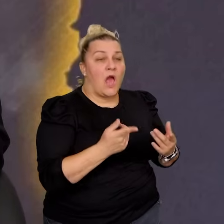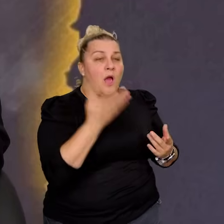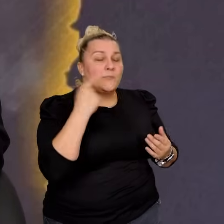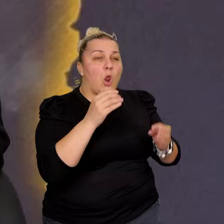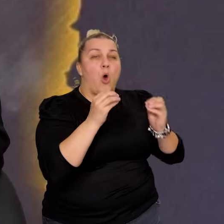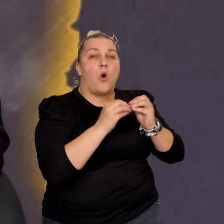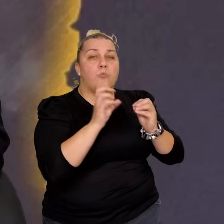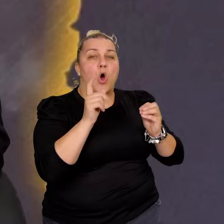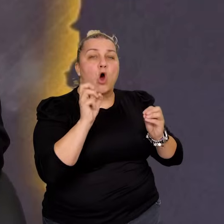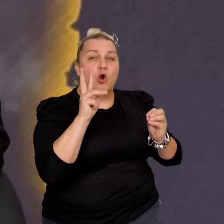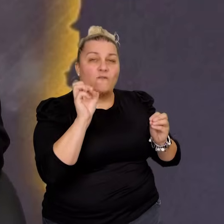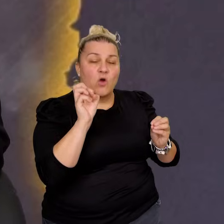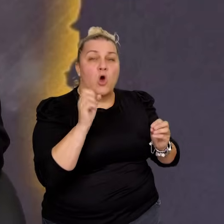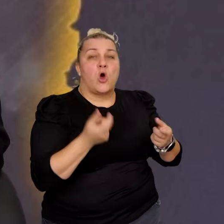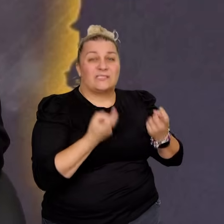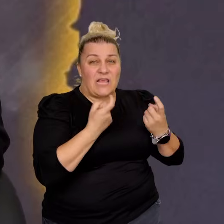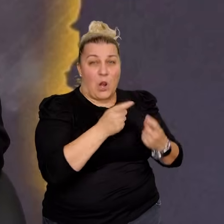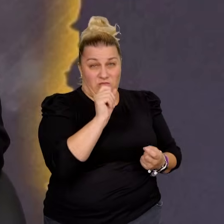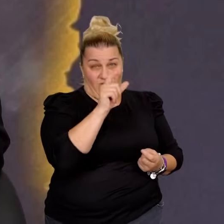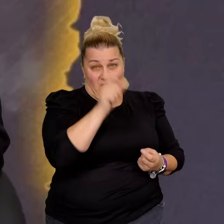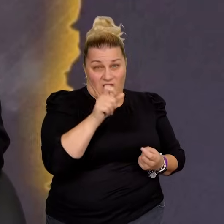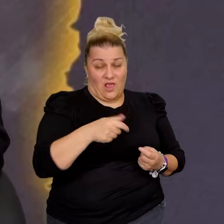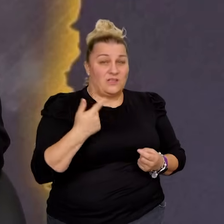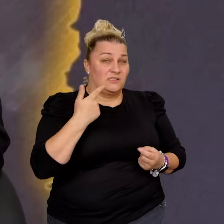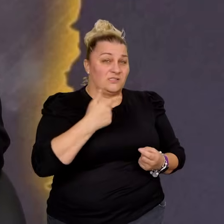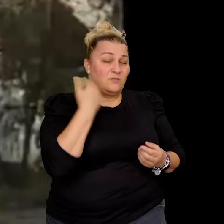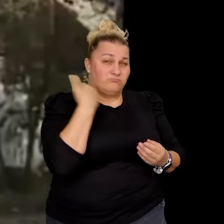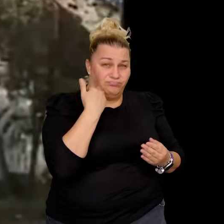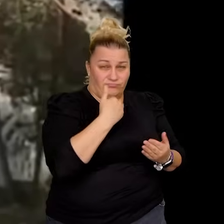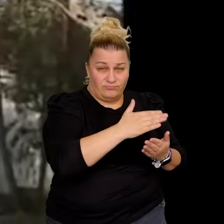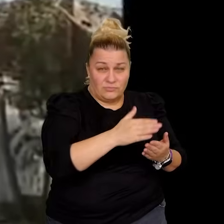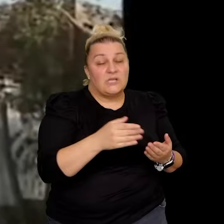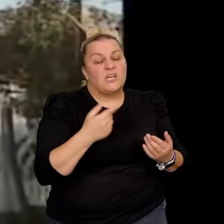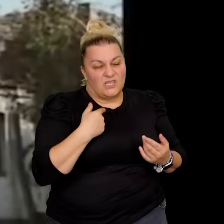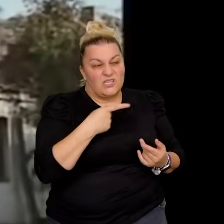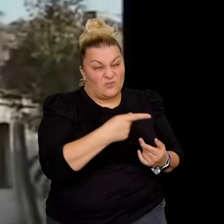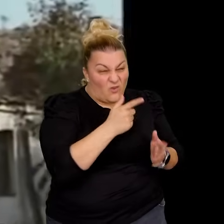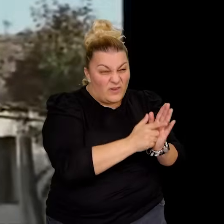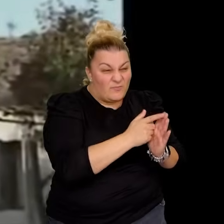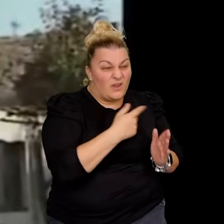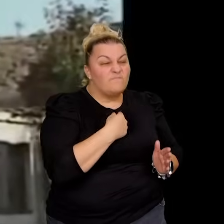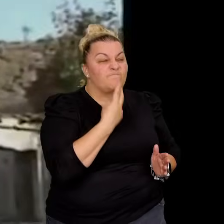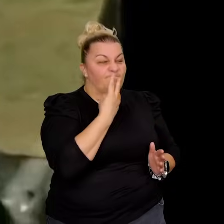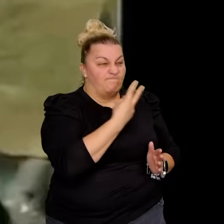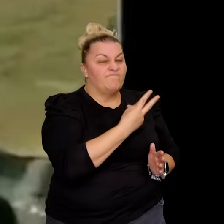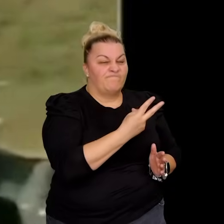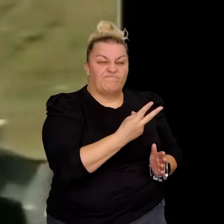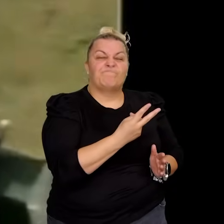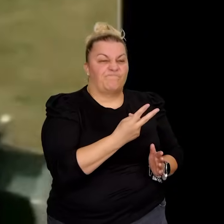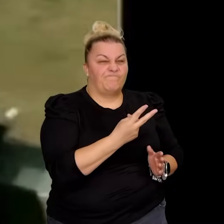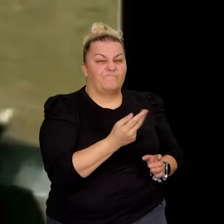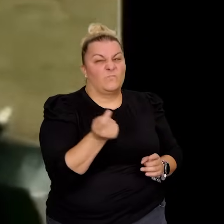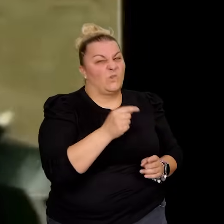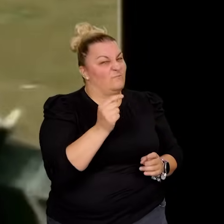pokolj u Borovu selu, 12 hrvatskih redarstvenika. I onda sam u stvari jednostavno vidio da